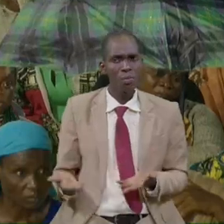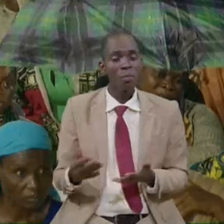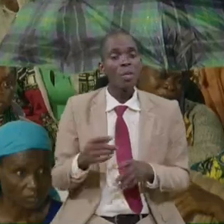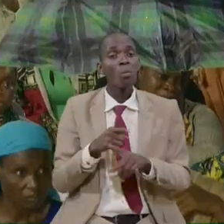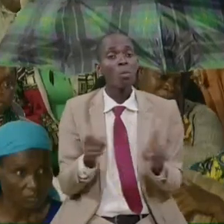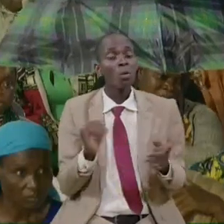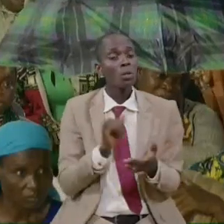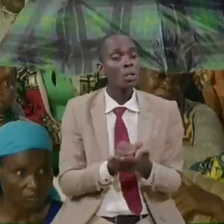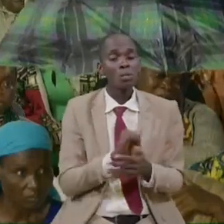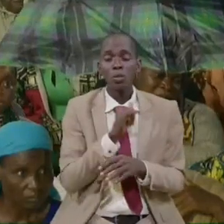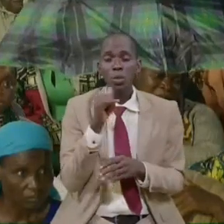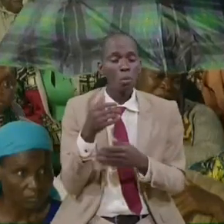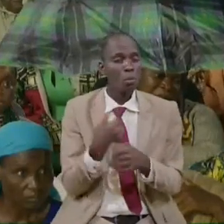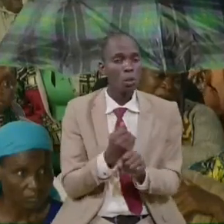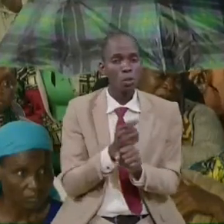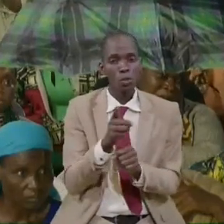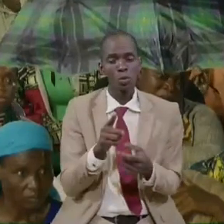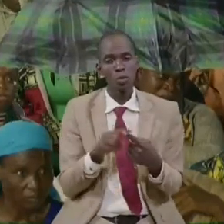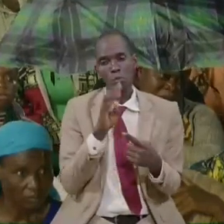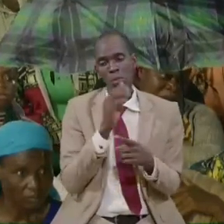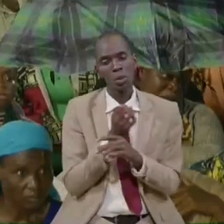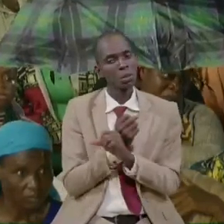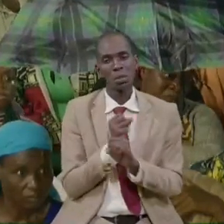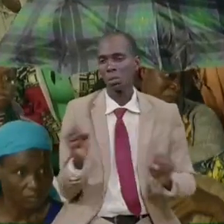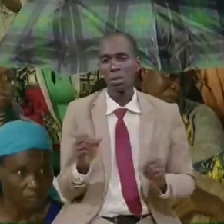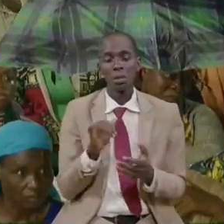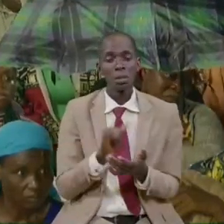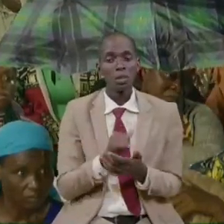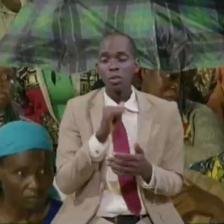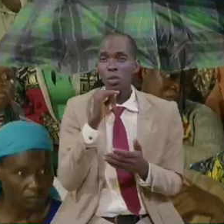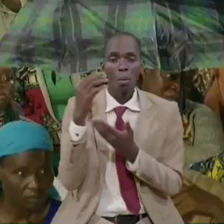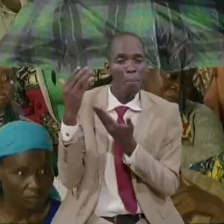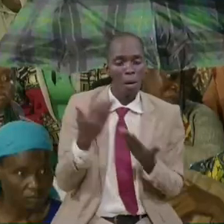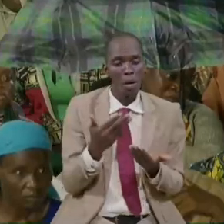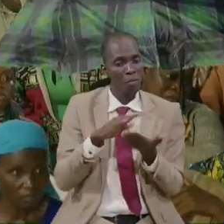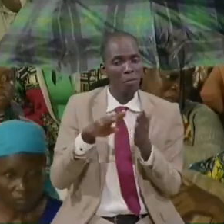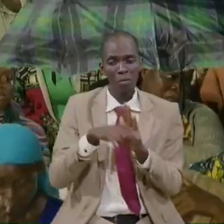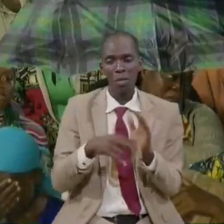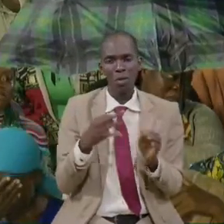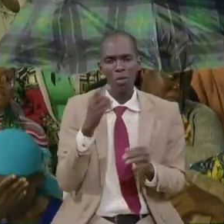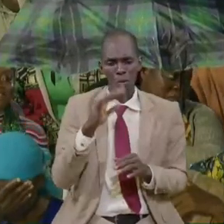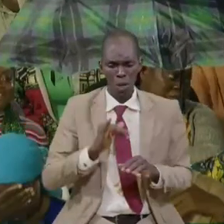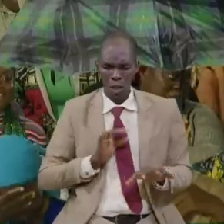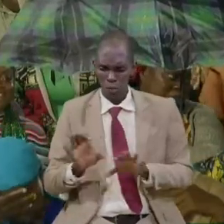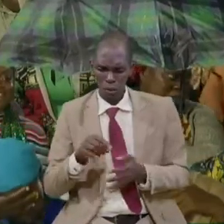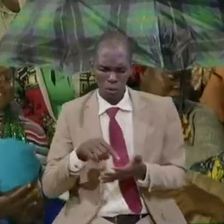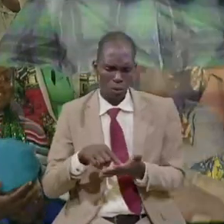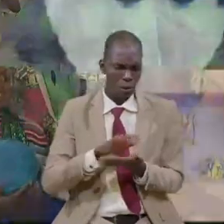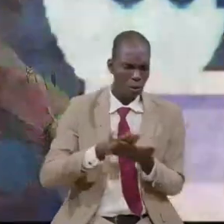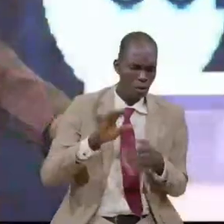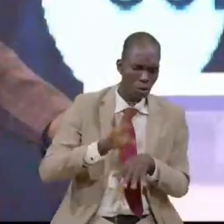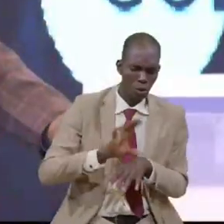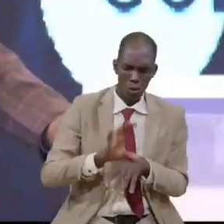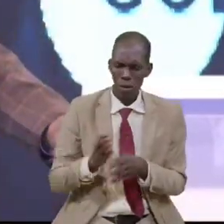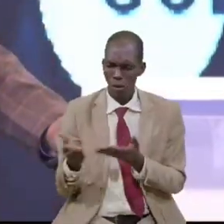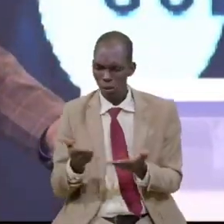cela ne paie pas pour le salut, cela ne paie pas pour le pardon de Dieu, j'ai fait